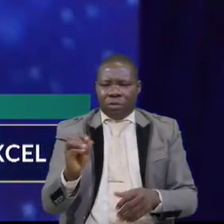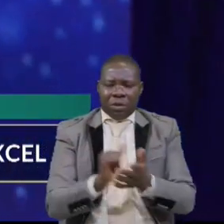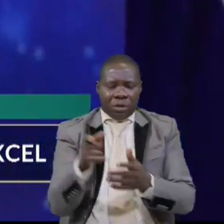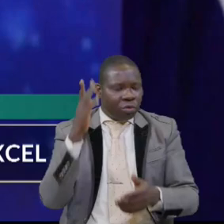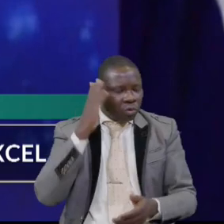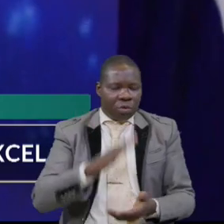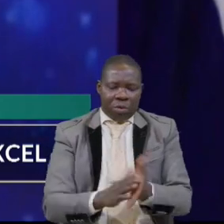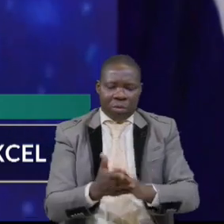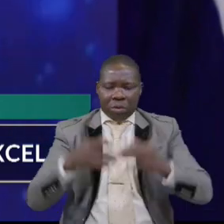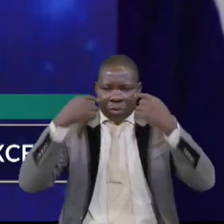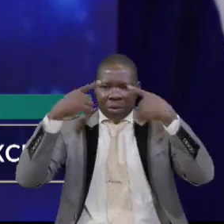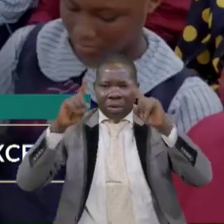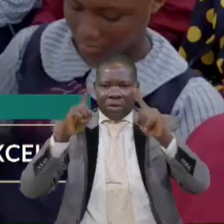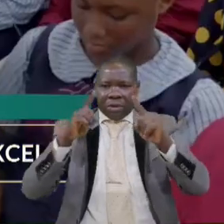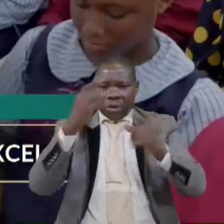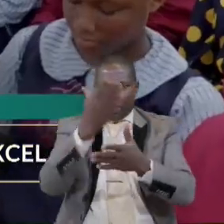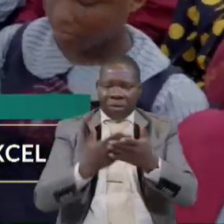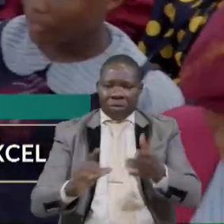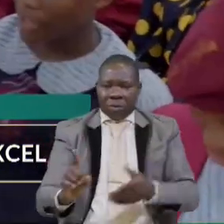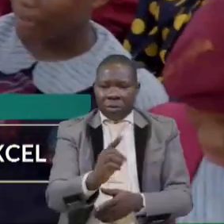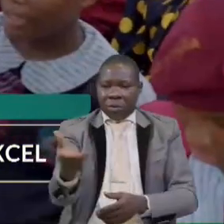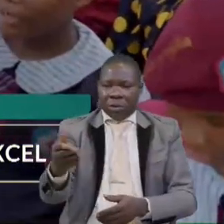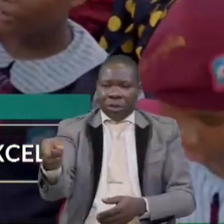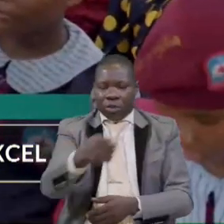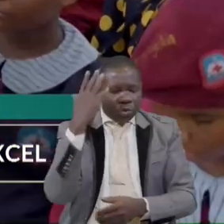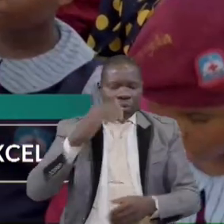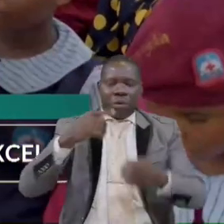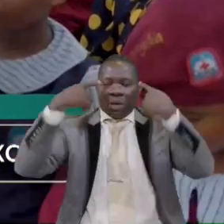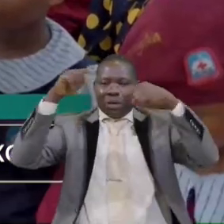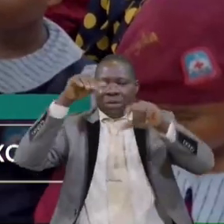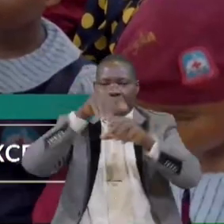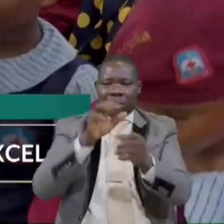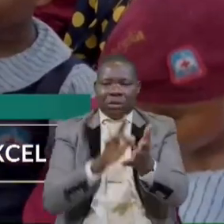exceller. Quelqu'un là-bas va exceller.